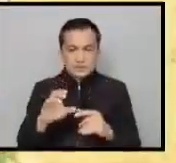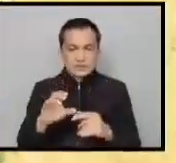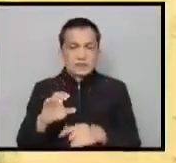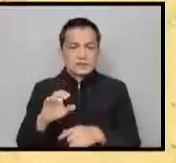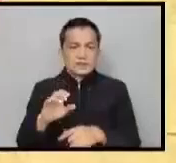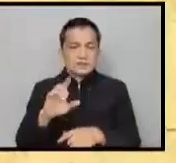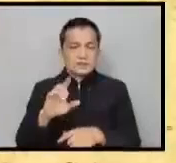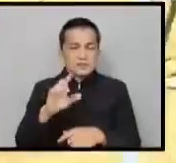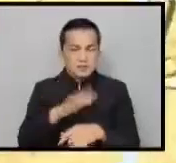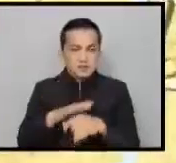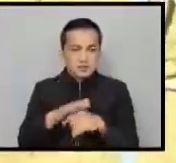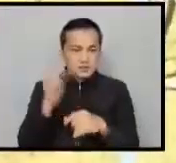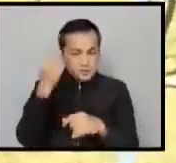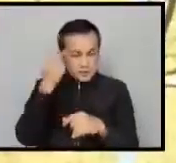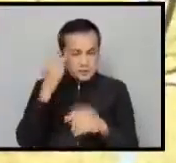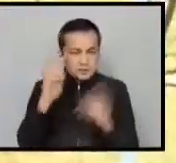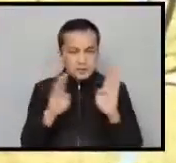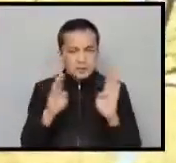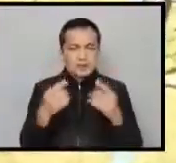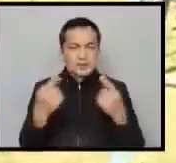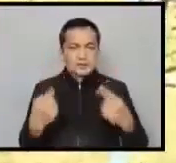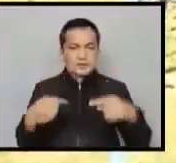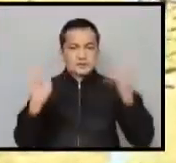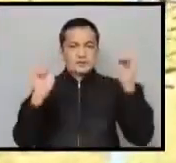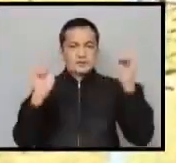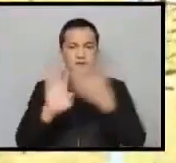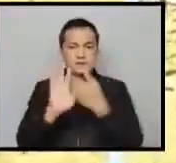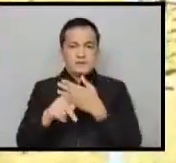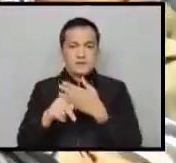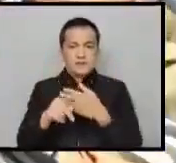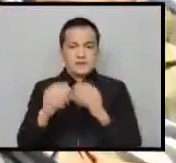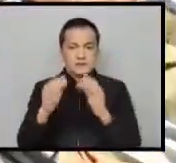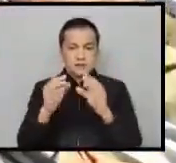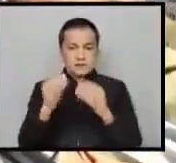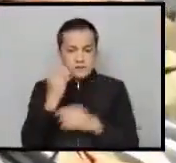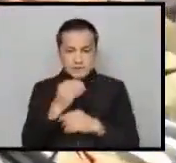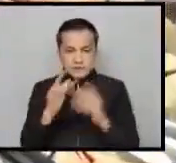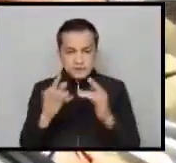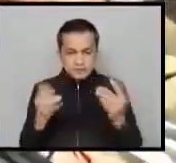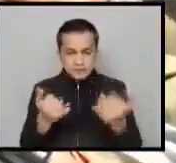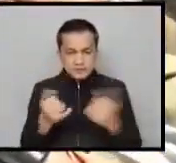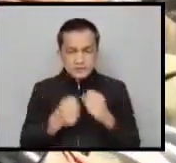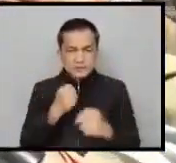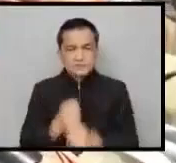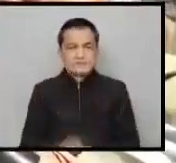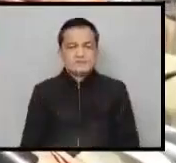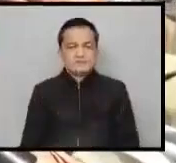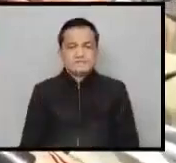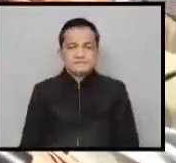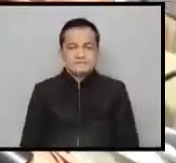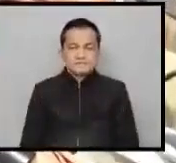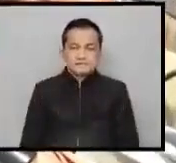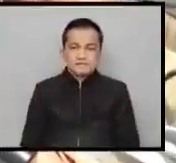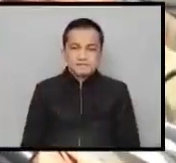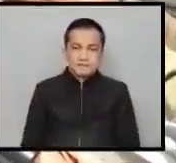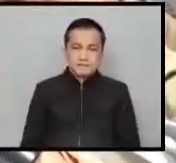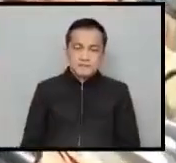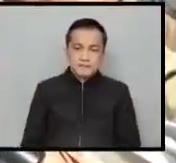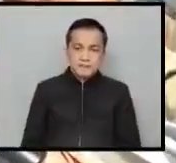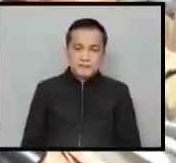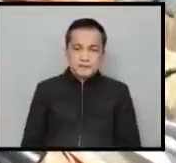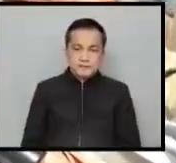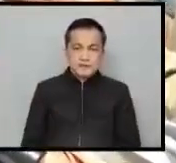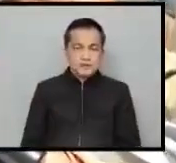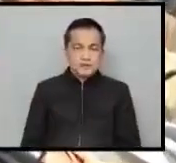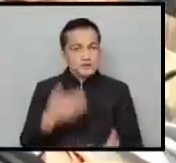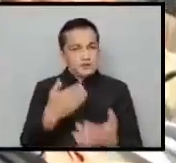Baguio, matagumpay ang pagbabalik ng Panagbanga ngayong taon. So, this is a good year to start our